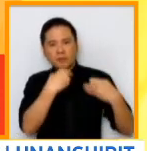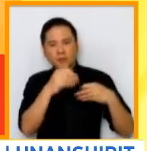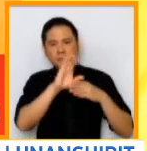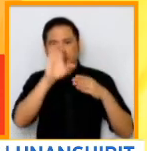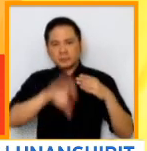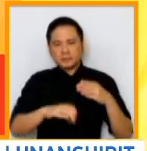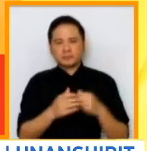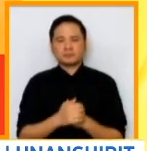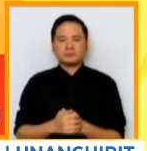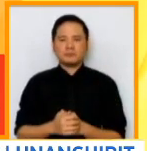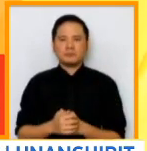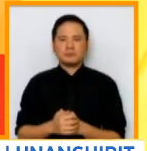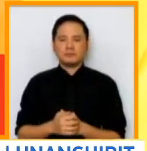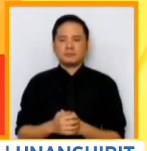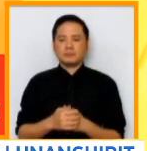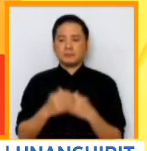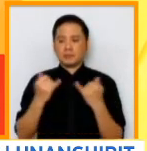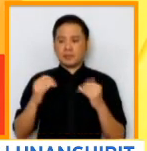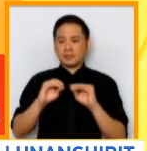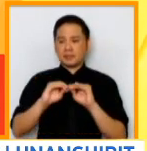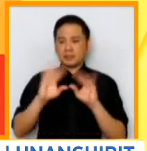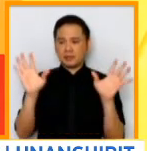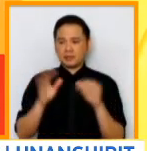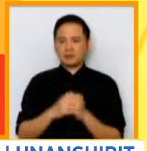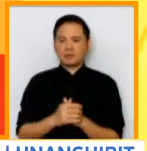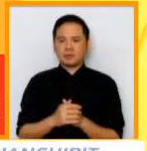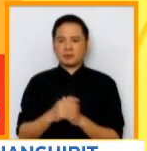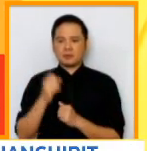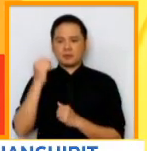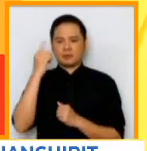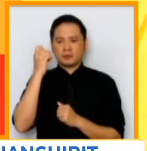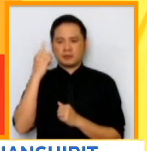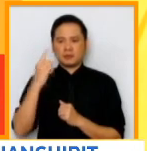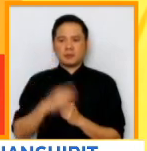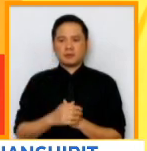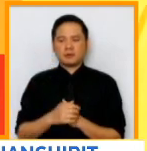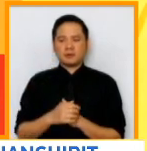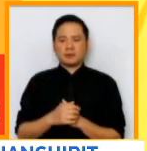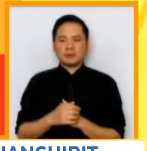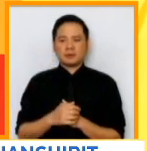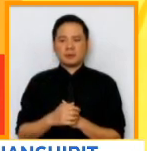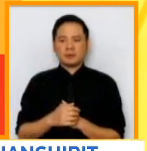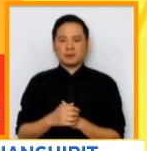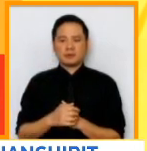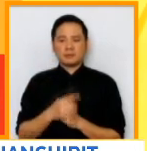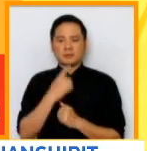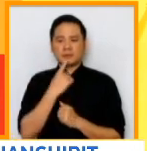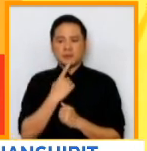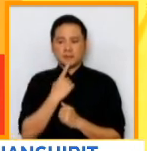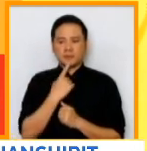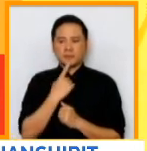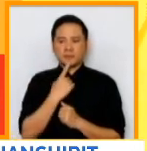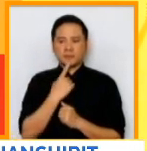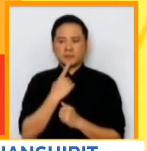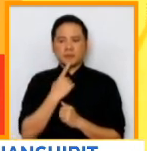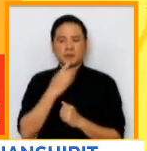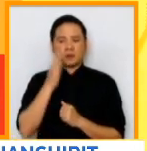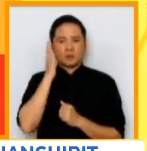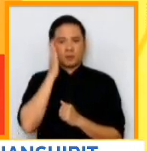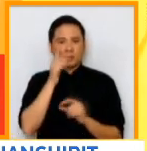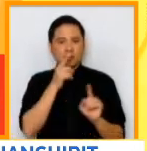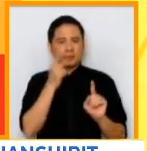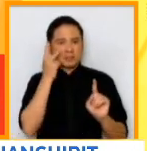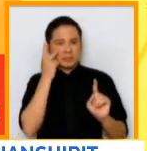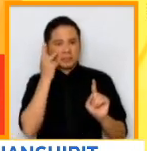Ano? Pero sinabi nga ho ni Deputy Administrator Faustino Sabares III na talagang paninindigan niya itong naturang purchases na ito.